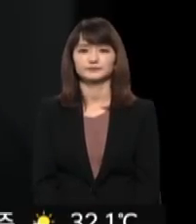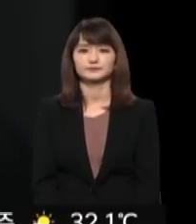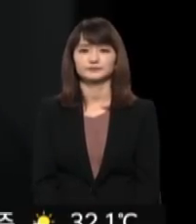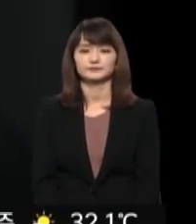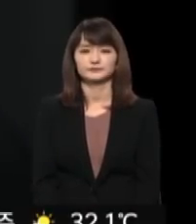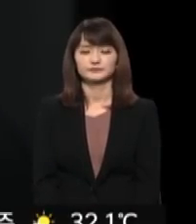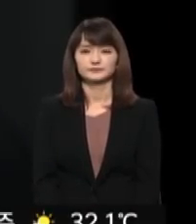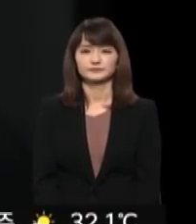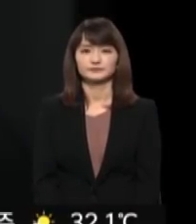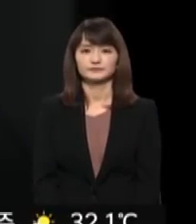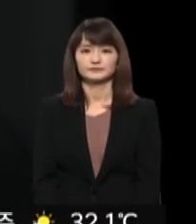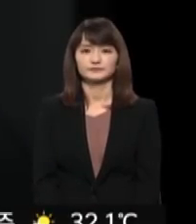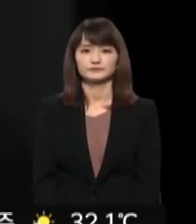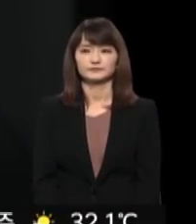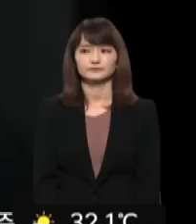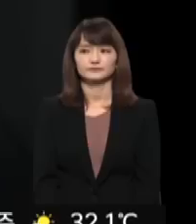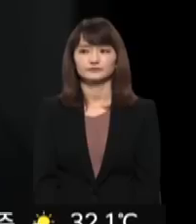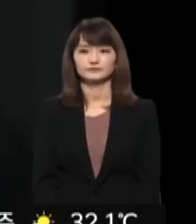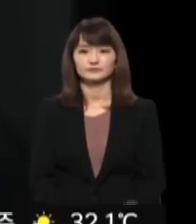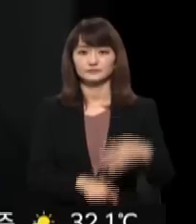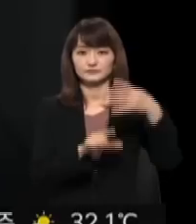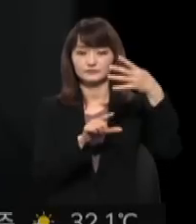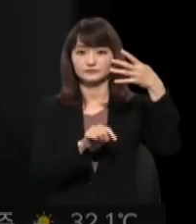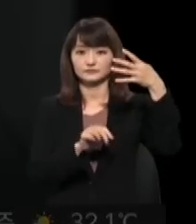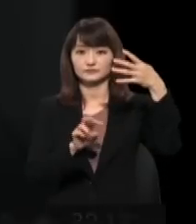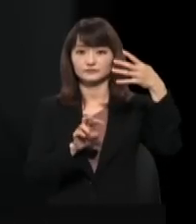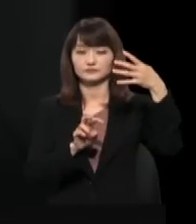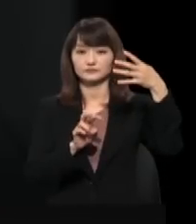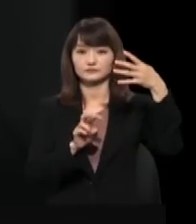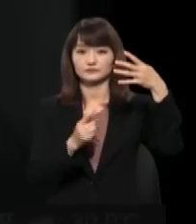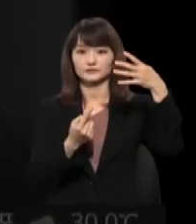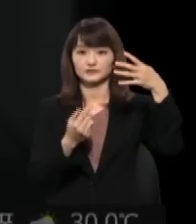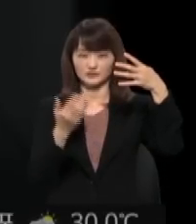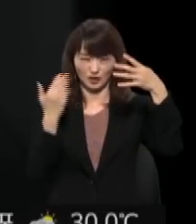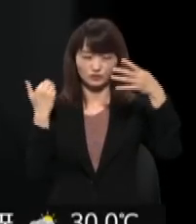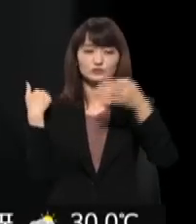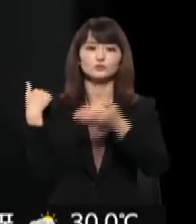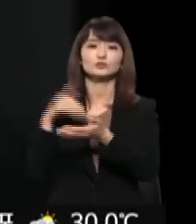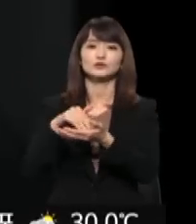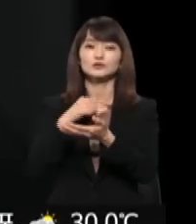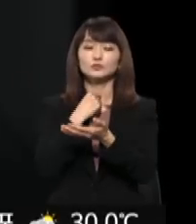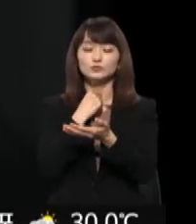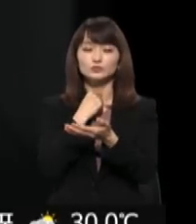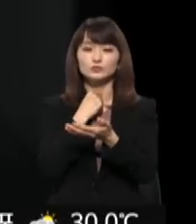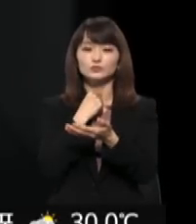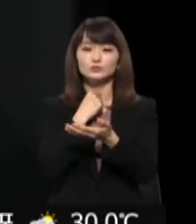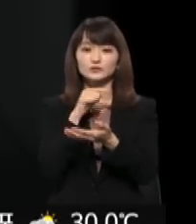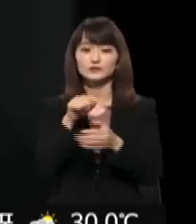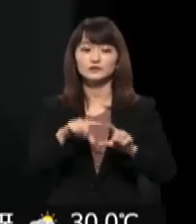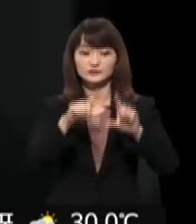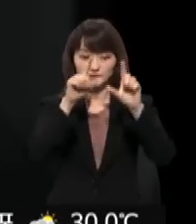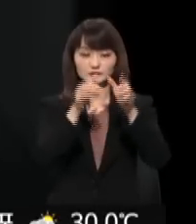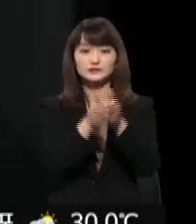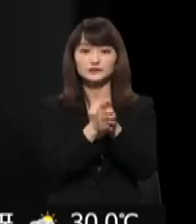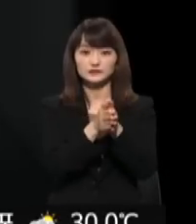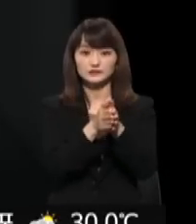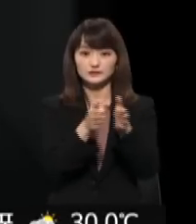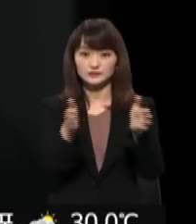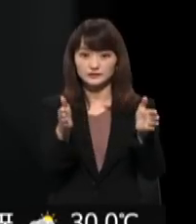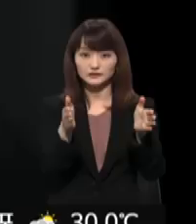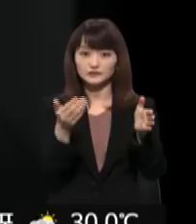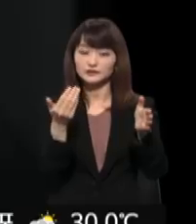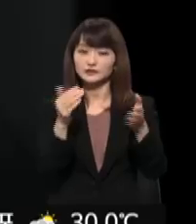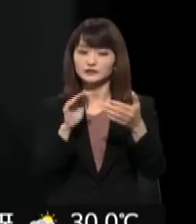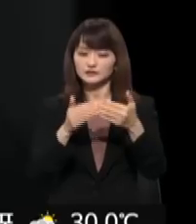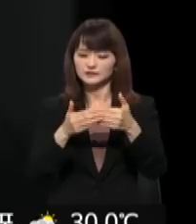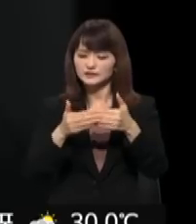그래서 어쨌든이 전 과정이 아까 4월 며칠 이전으로 돌아가고 싶다고 하는데 이제 그날을 시작으로 그날을 시발로이